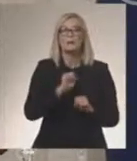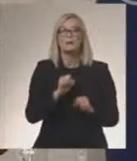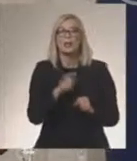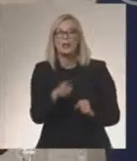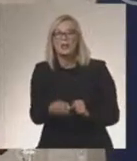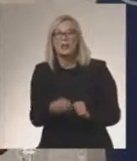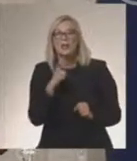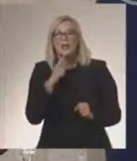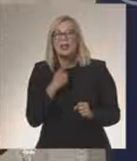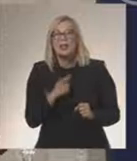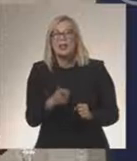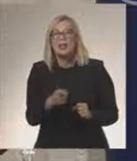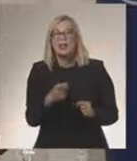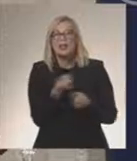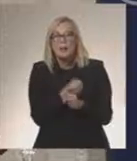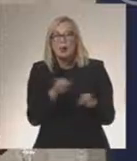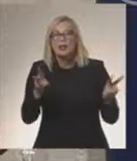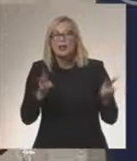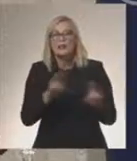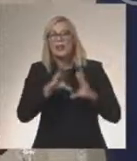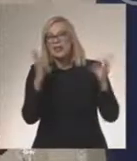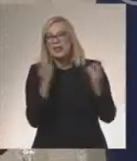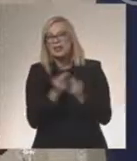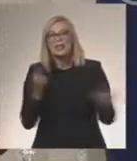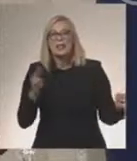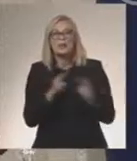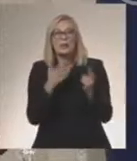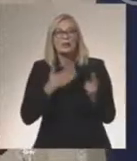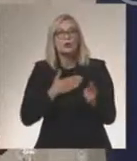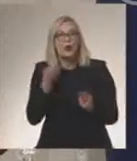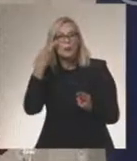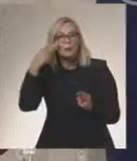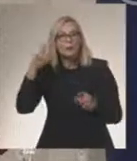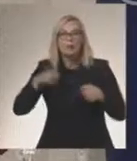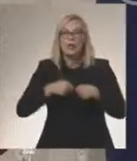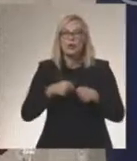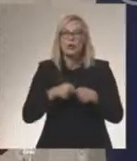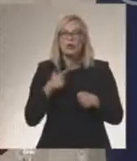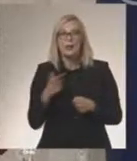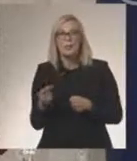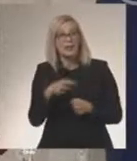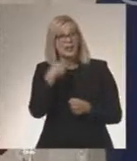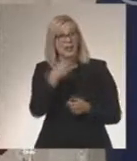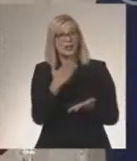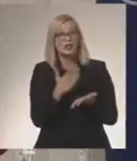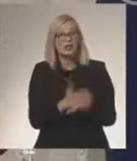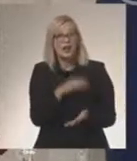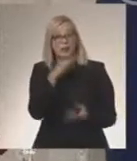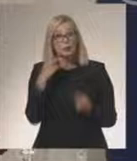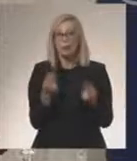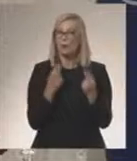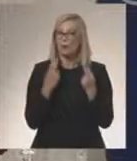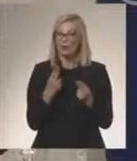консолидира демократијата и затоа на сите форуми и средби со нашите меѓународни сојузници и партнери истакнавме дека е од исклучителна